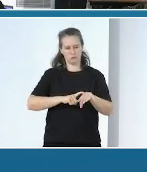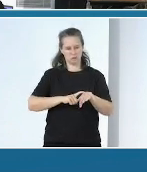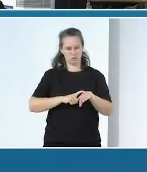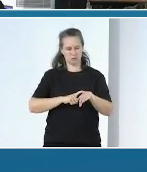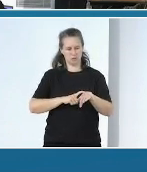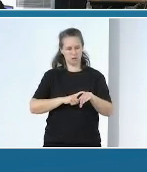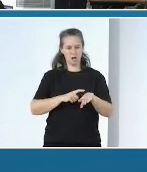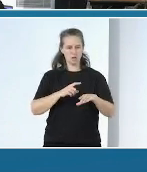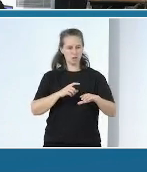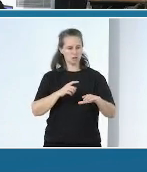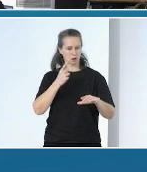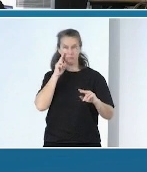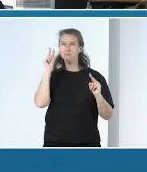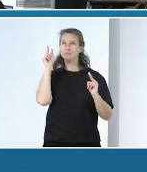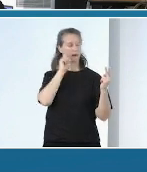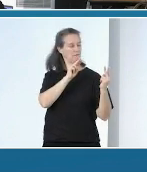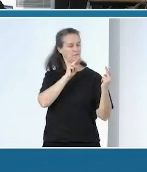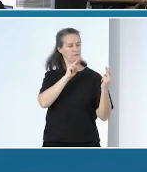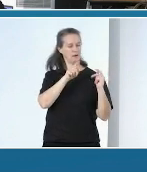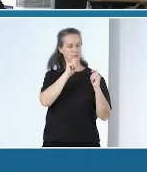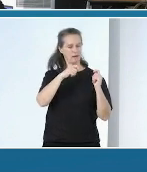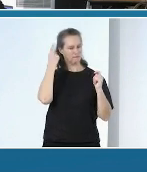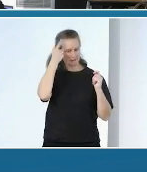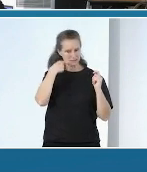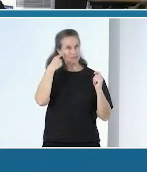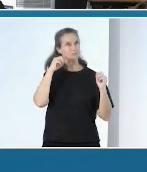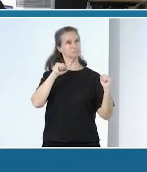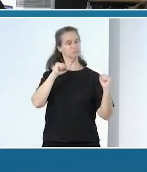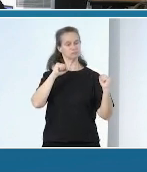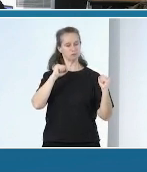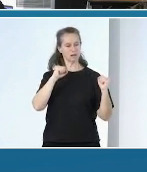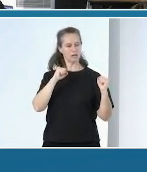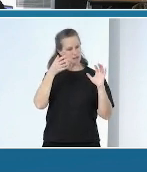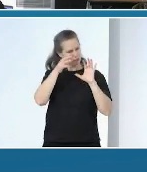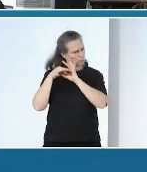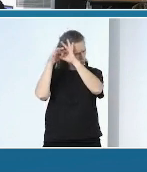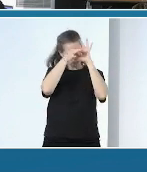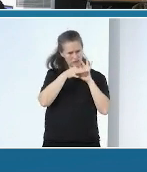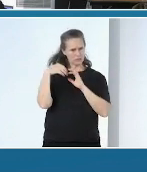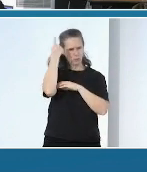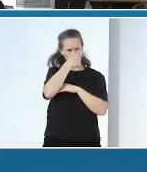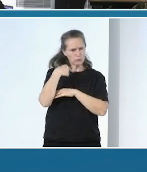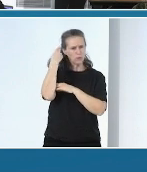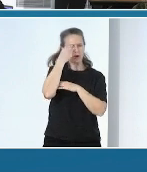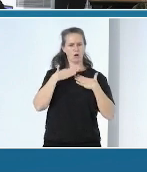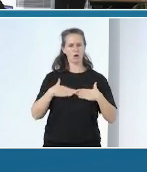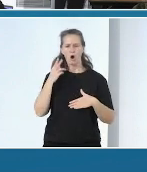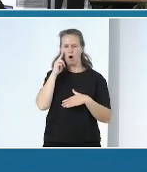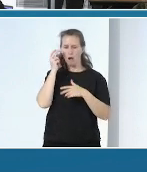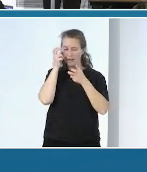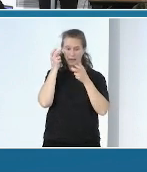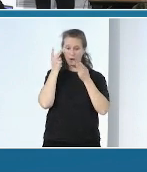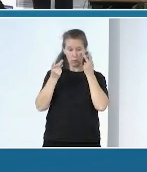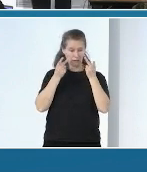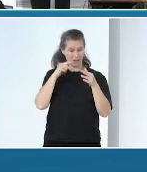pouvoir maintenir sa fixation visuelle, sa tête, la coordination, donc tête, corps, regard, tout ça